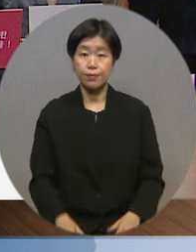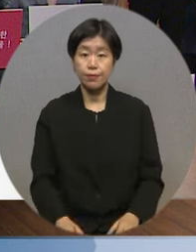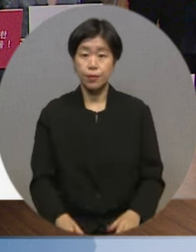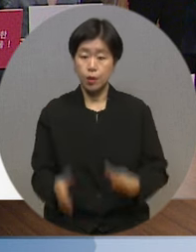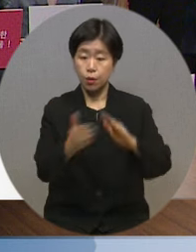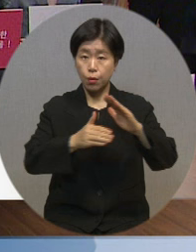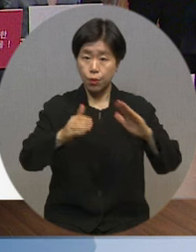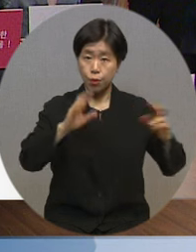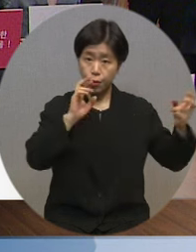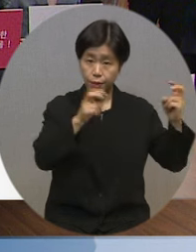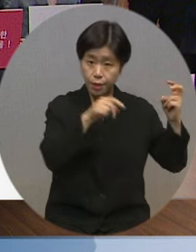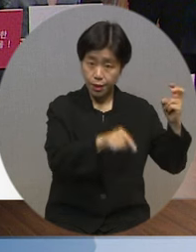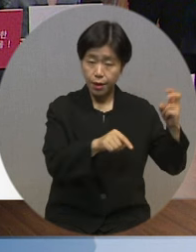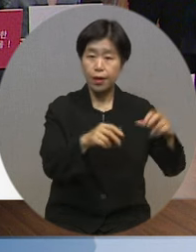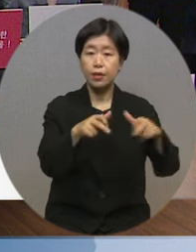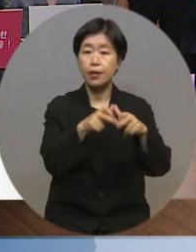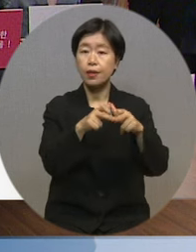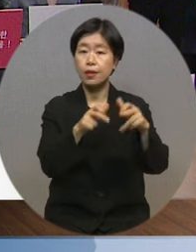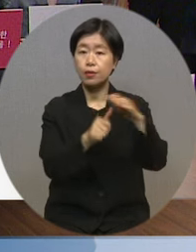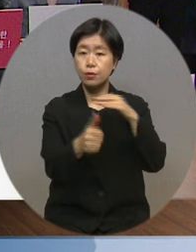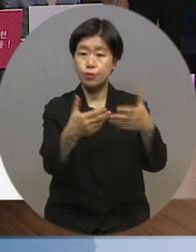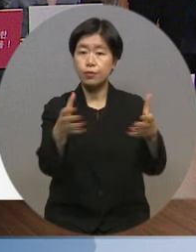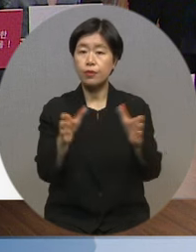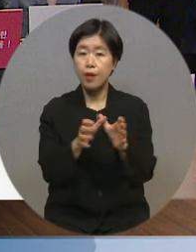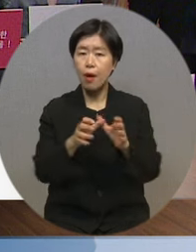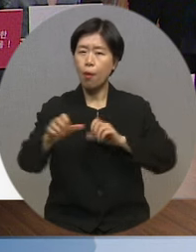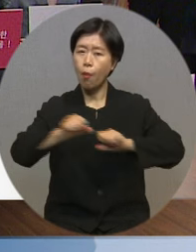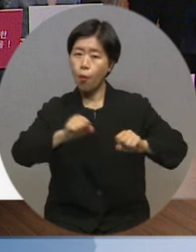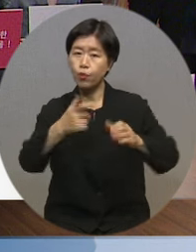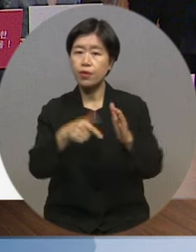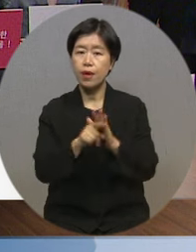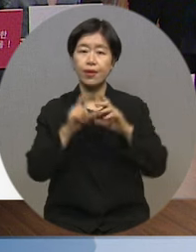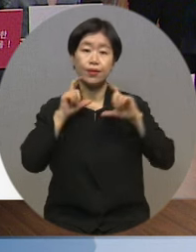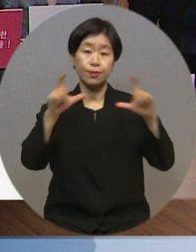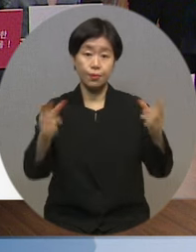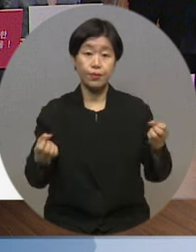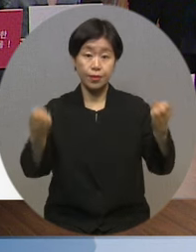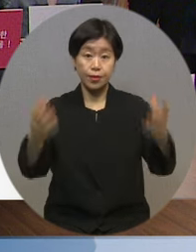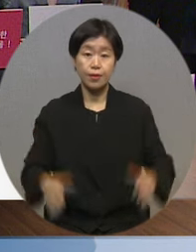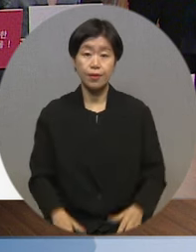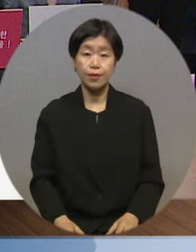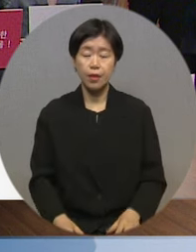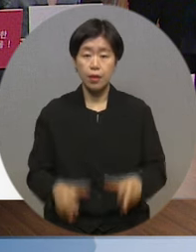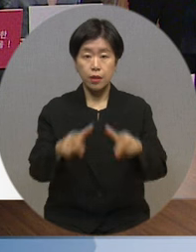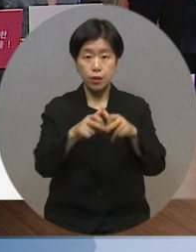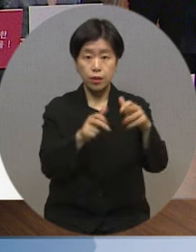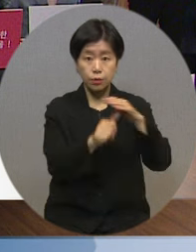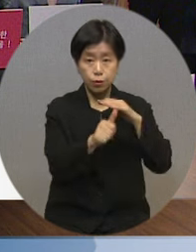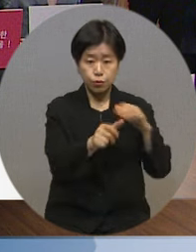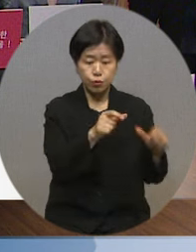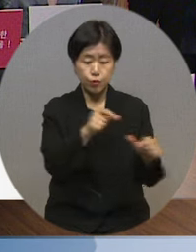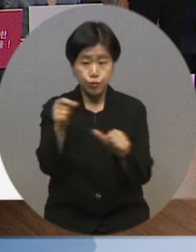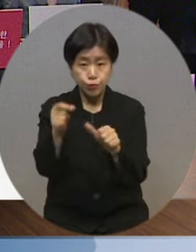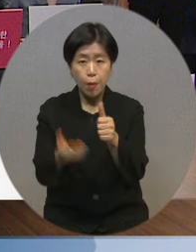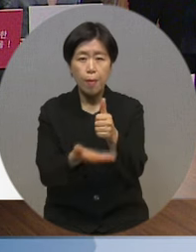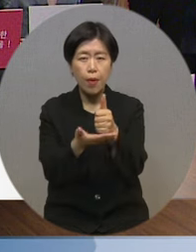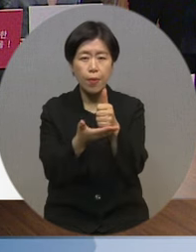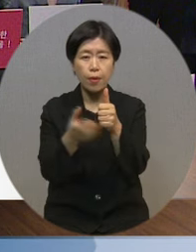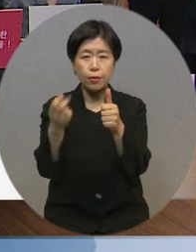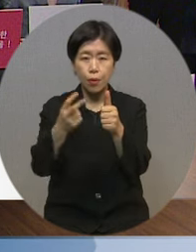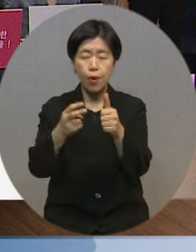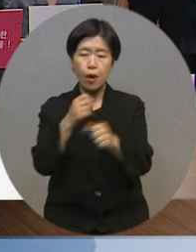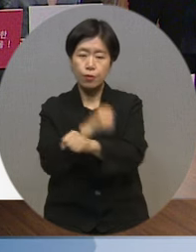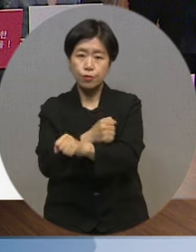공공기업 장애인 선수단 활성화 선포식인데요. 장애인 선수의 고용을 촉진하고 선수단 활성화에